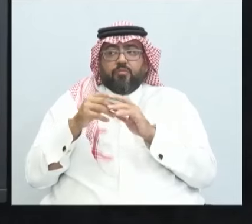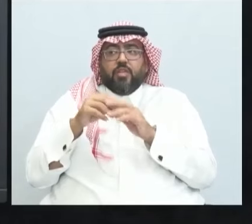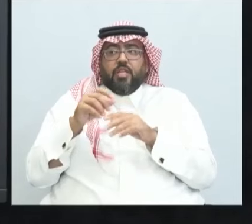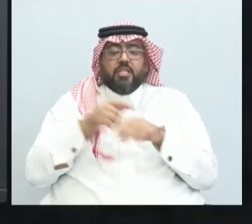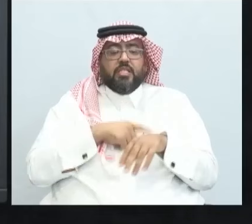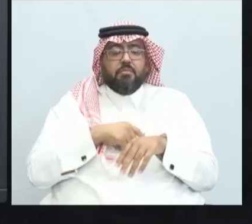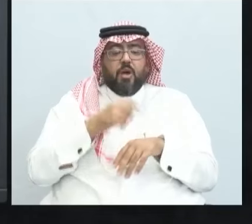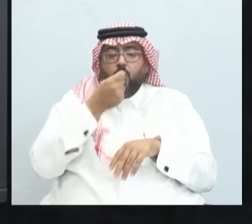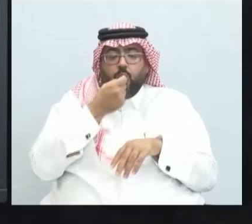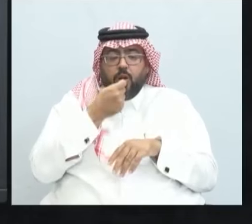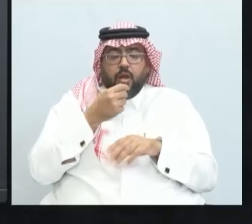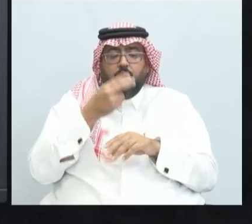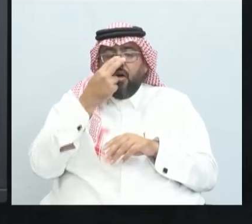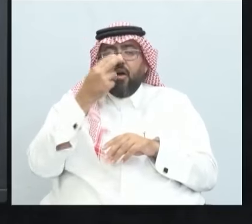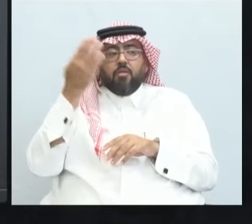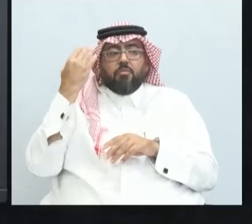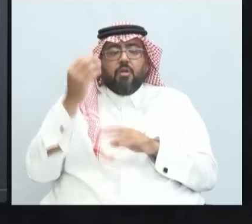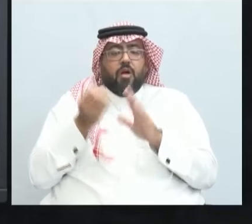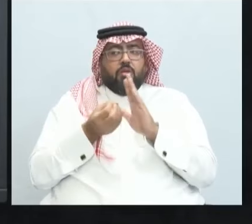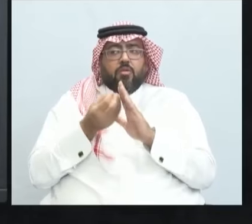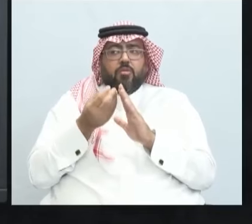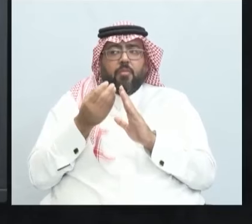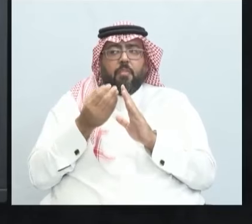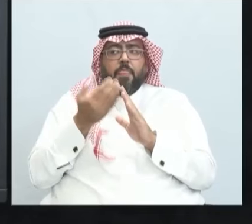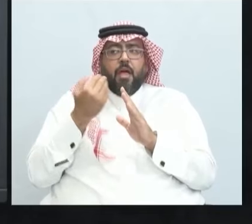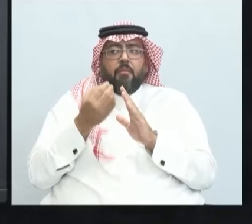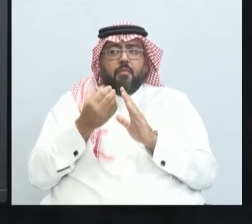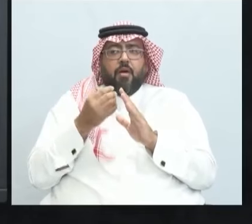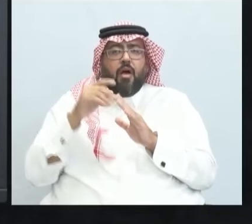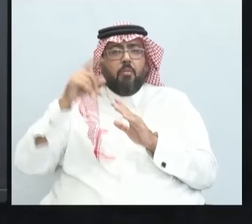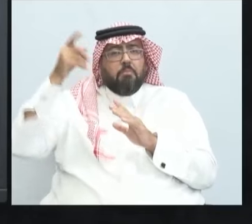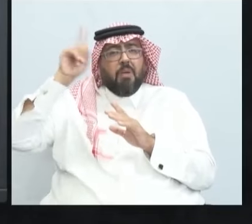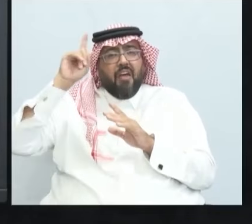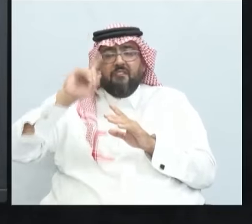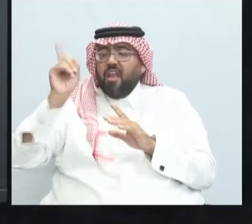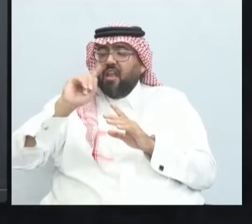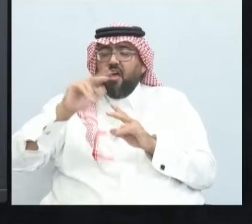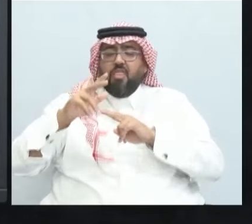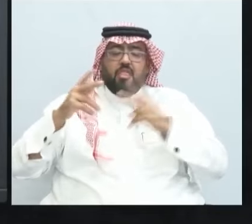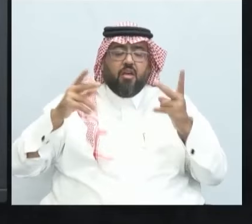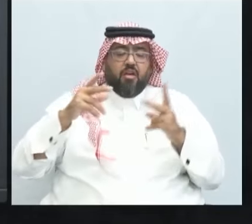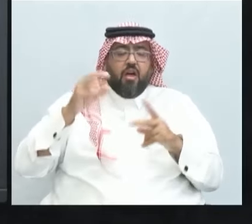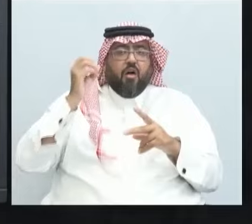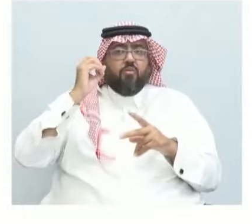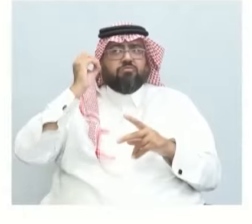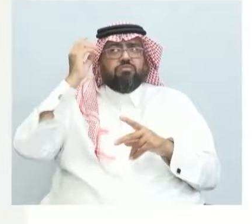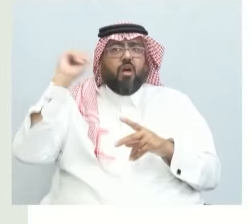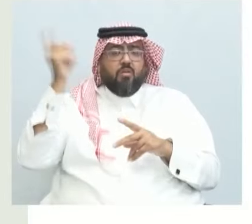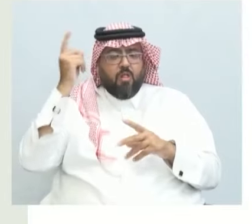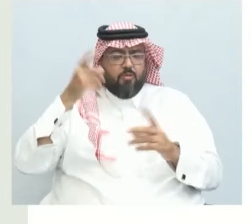القران معى انها فتره قبل بعثه النبي صلى الله عليه وسلم وليس معناها ضد العلم او معناها هو السفه او